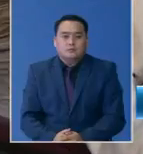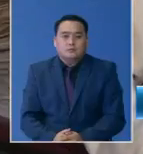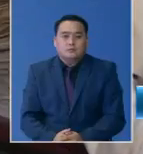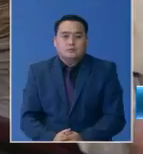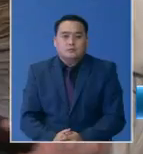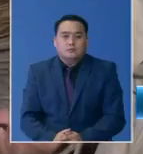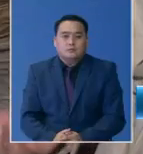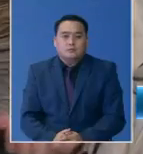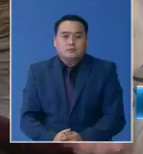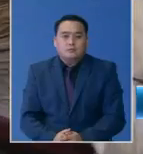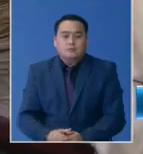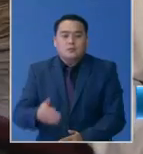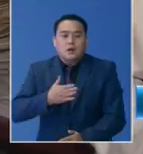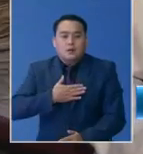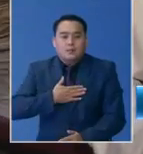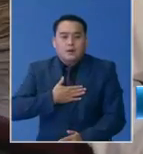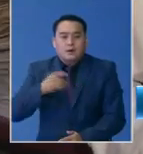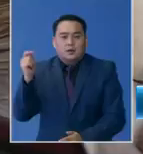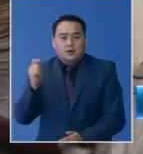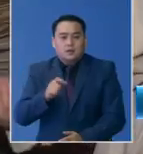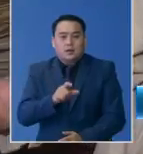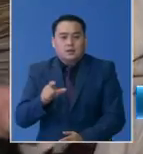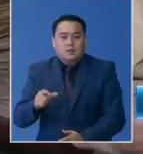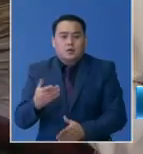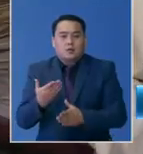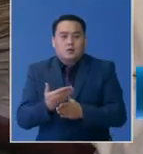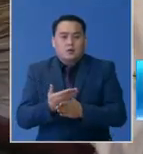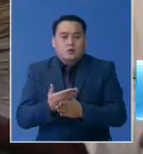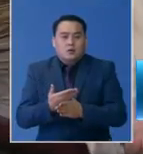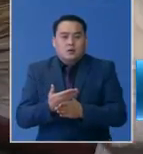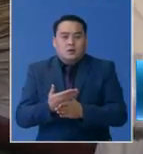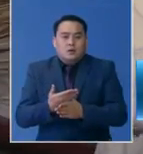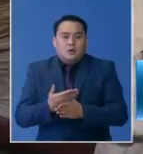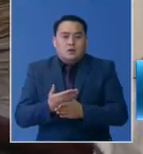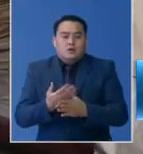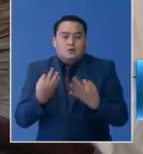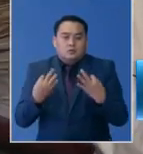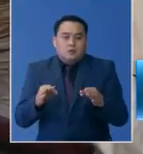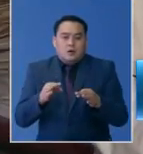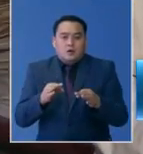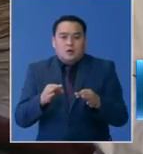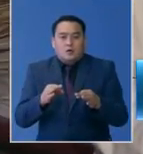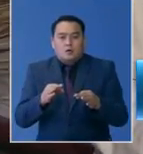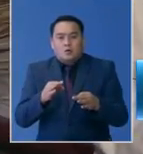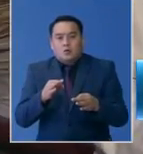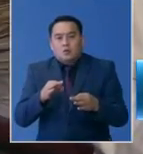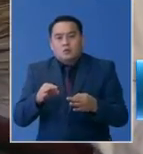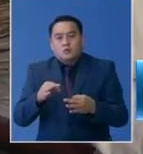Маған келек ағымдардың қолы бостығына байланысты. Кейде аптасында бір рет шығам, кейде екі аптада бір рет